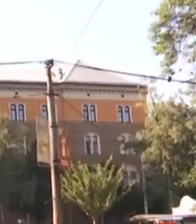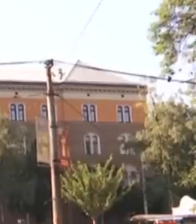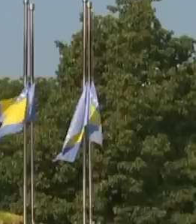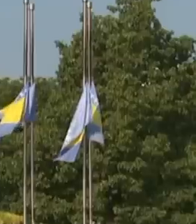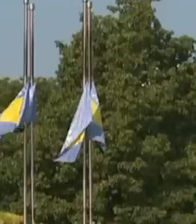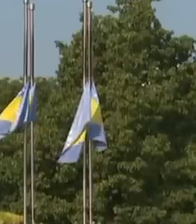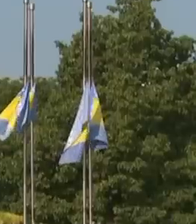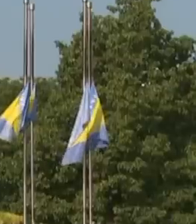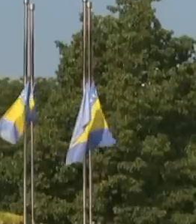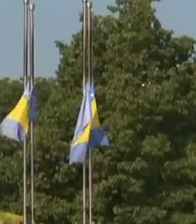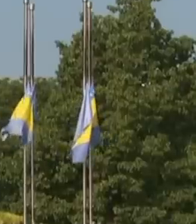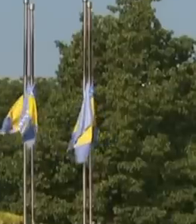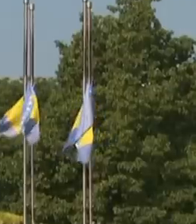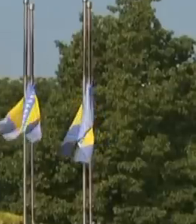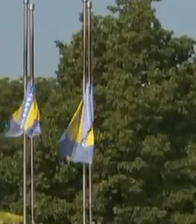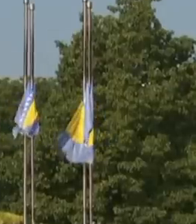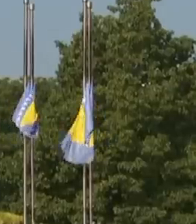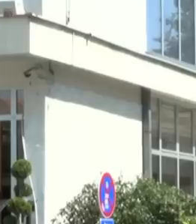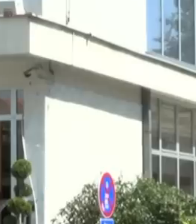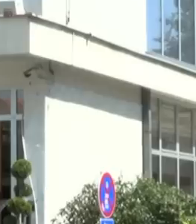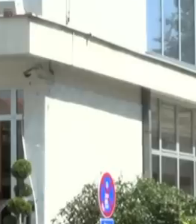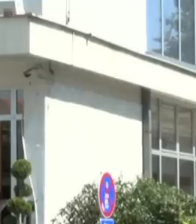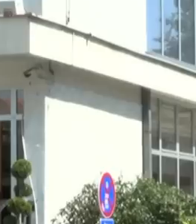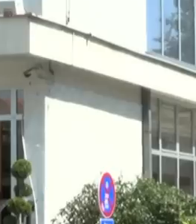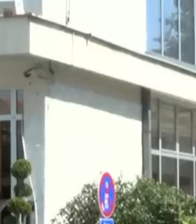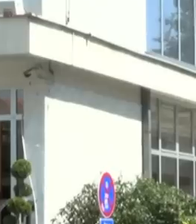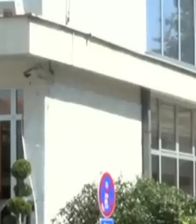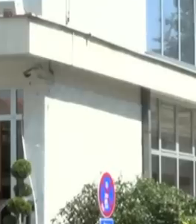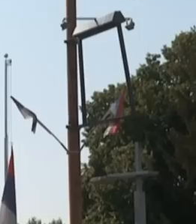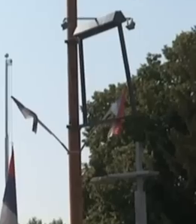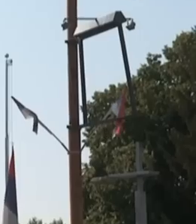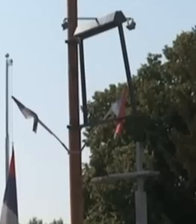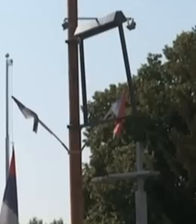U Bosni i Hercegovini dan žalosti zbog trostrukog ubistva u Gradačicu.